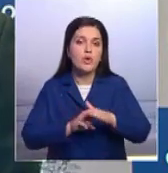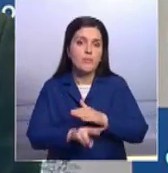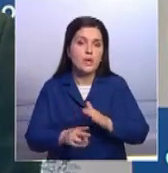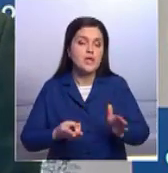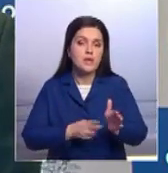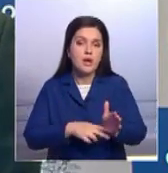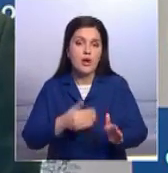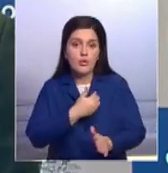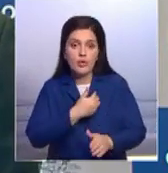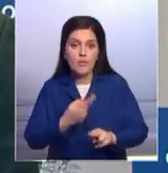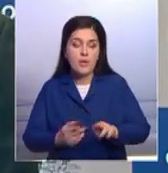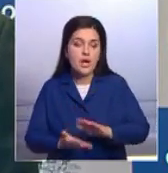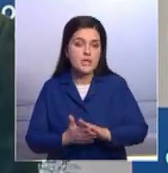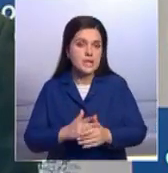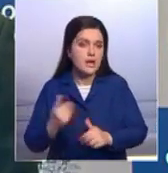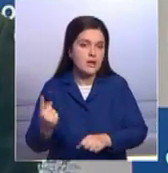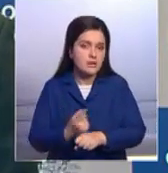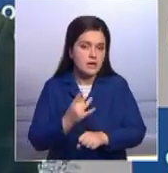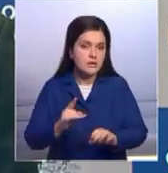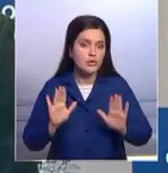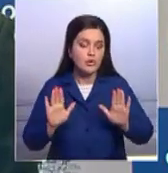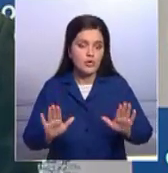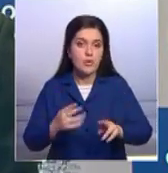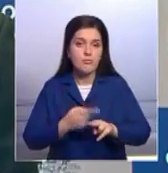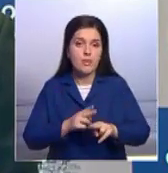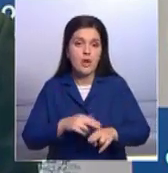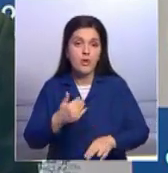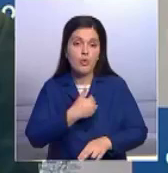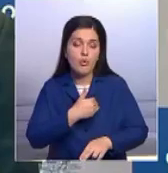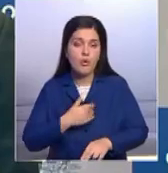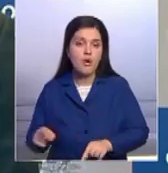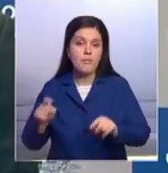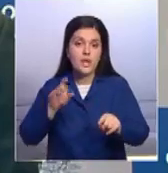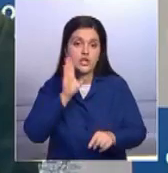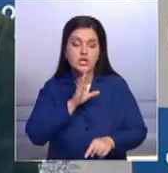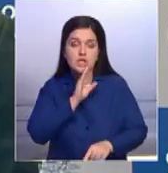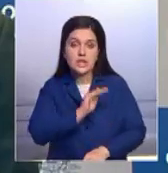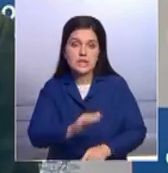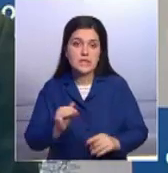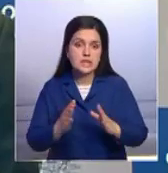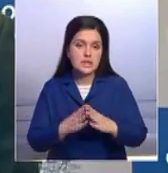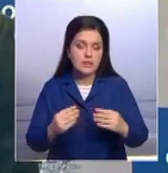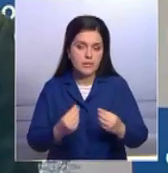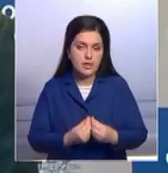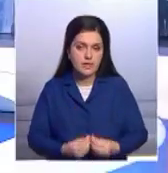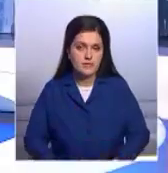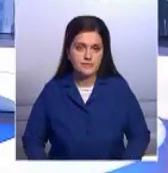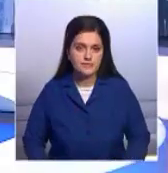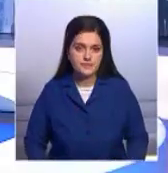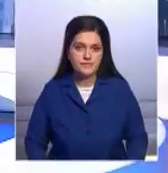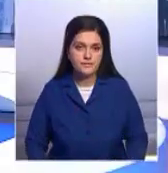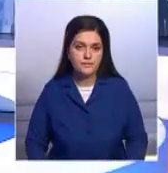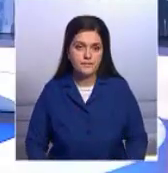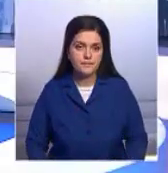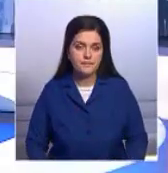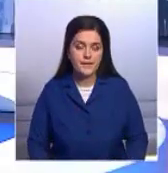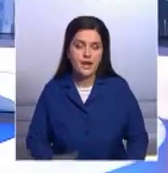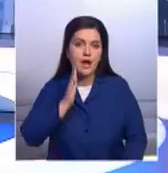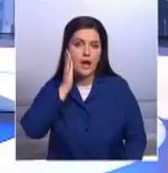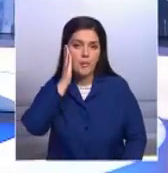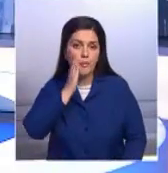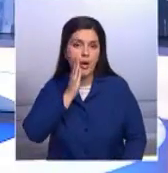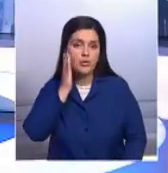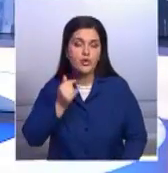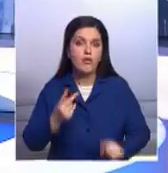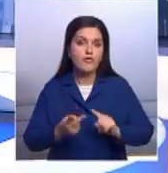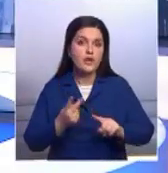Хочу отметить, что сделка единоразовая. Нашим приоритетом является переселение женщин, детей и семей. В Молдове